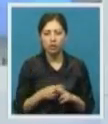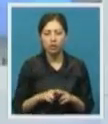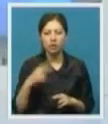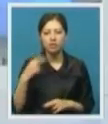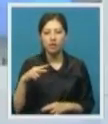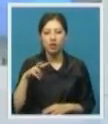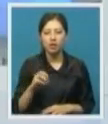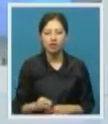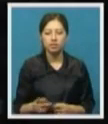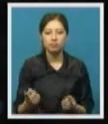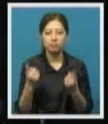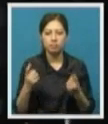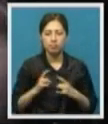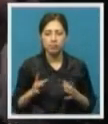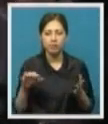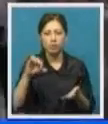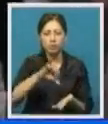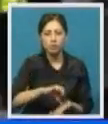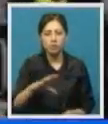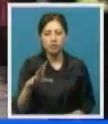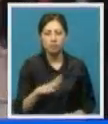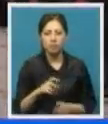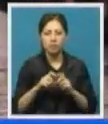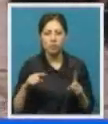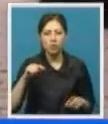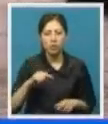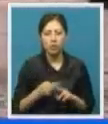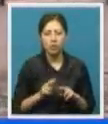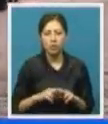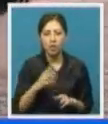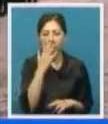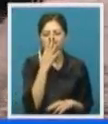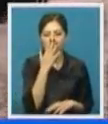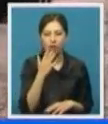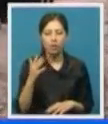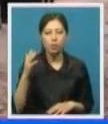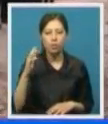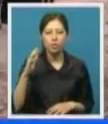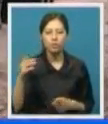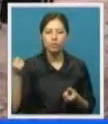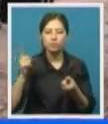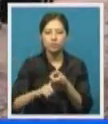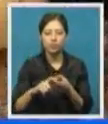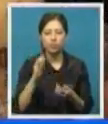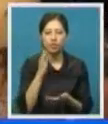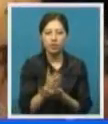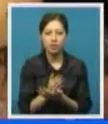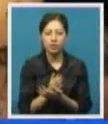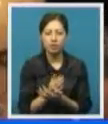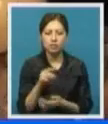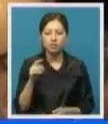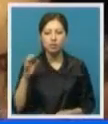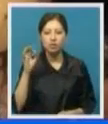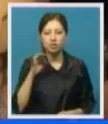қорытындылады. Үздіктерімен республикаға аты мәшһүрлене бастаған мектеп бүгінде шетелдік жоғары оқу орындарымен де тығыз қарым-қатынас орнатқан. Ой-қиялға